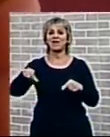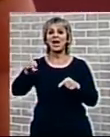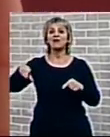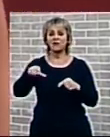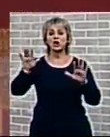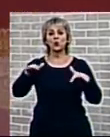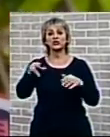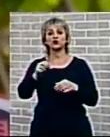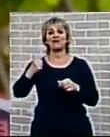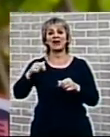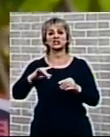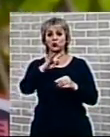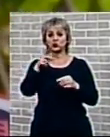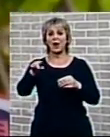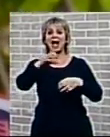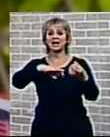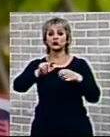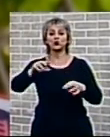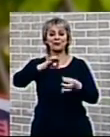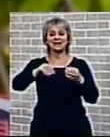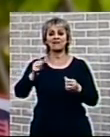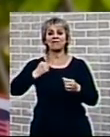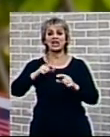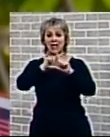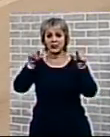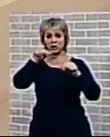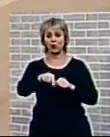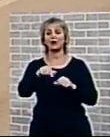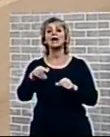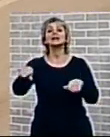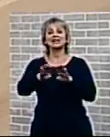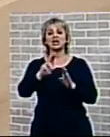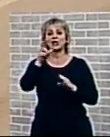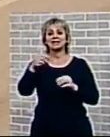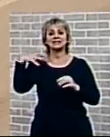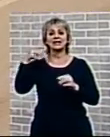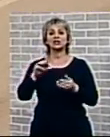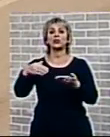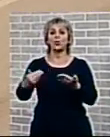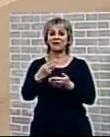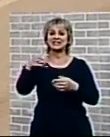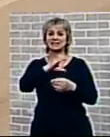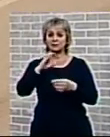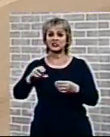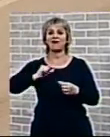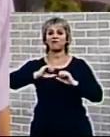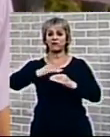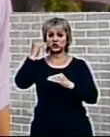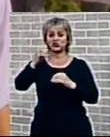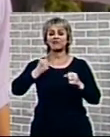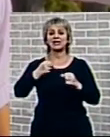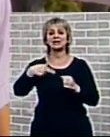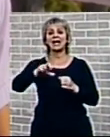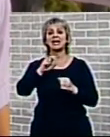Воронежскую военно-воздушную академию, чтобы проектировать военные аэродромы. Также кадеты подадут документы в Новосибирское высшее командное училище,